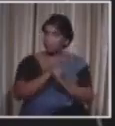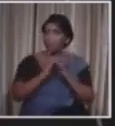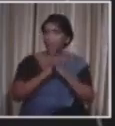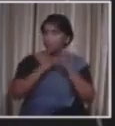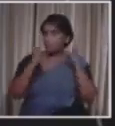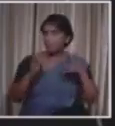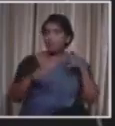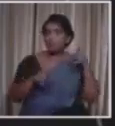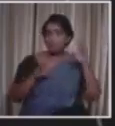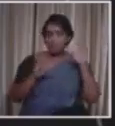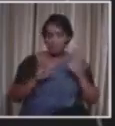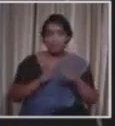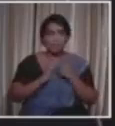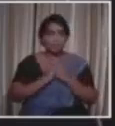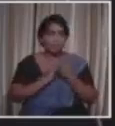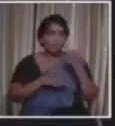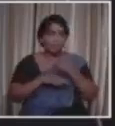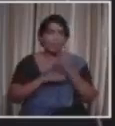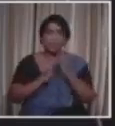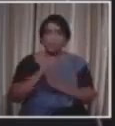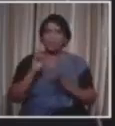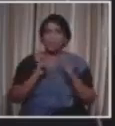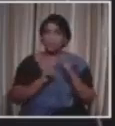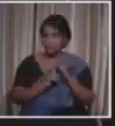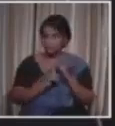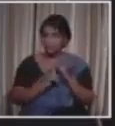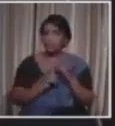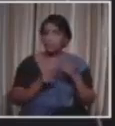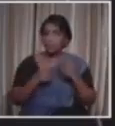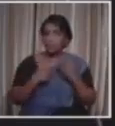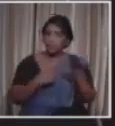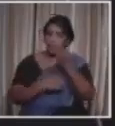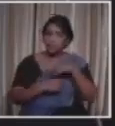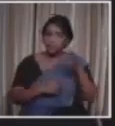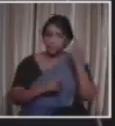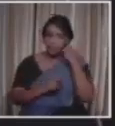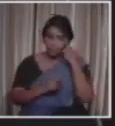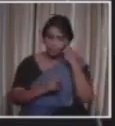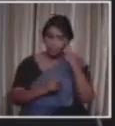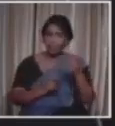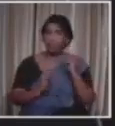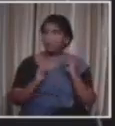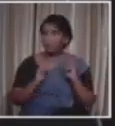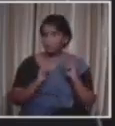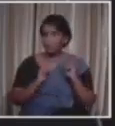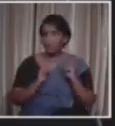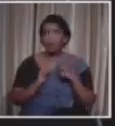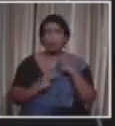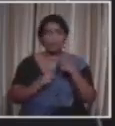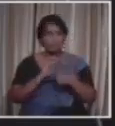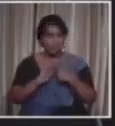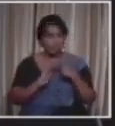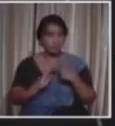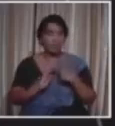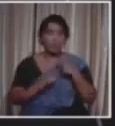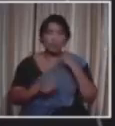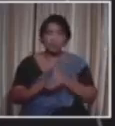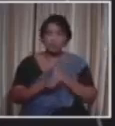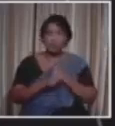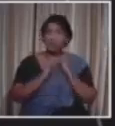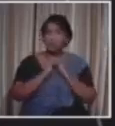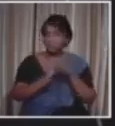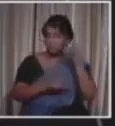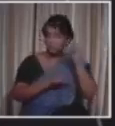तीन कर मुला सर मंत्री तुमणि अभी हमोम दंड कारण मुखद मेरटे राज्य सेवको